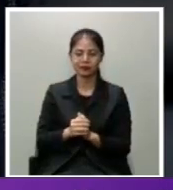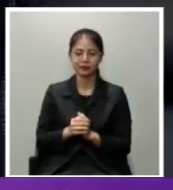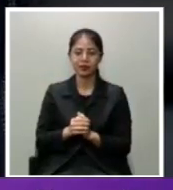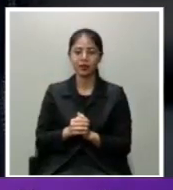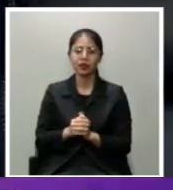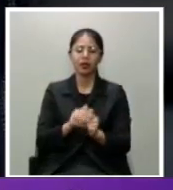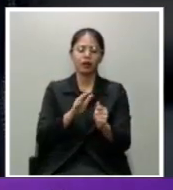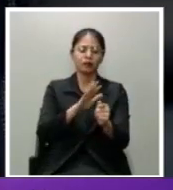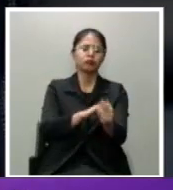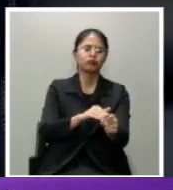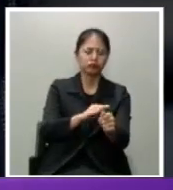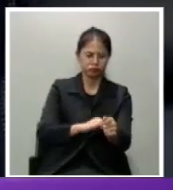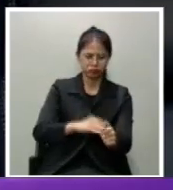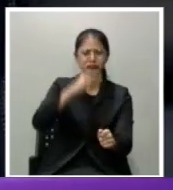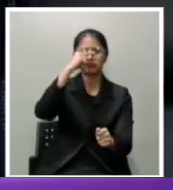สงสารคนไทยครับ